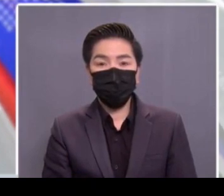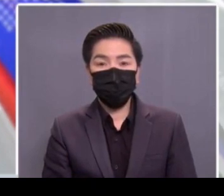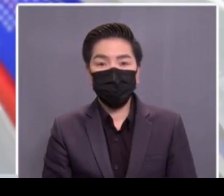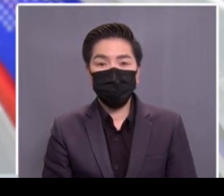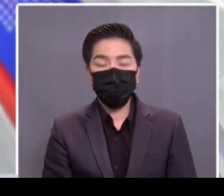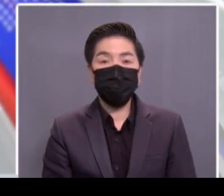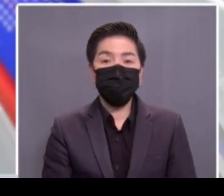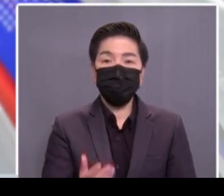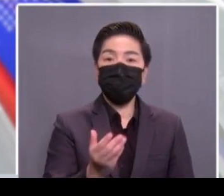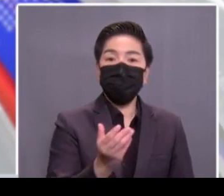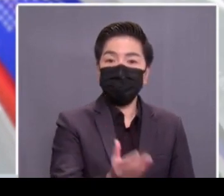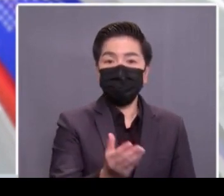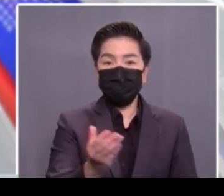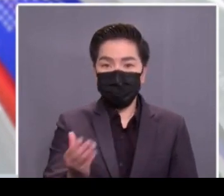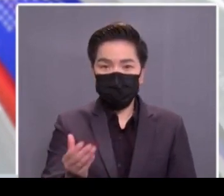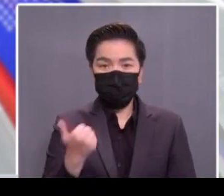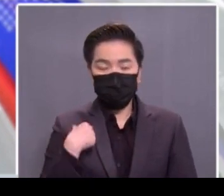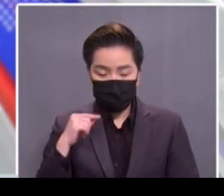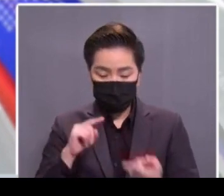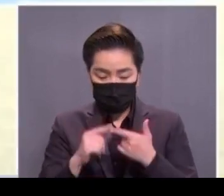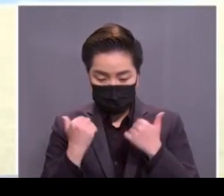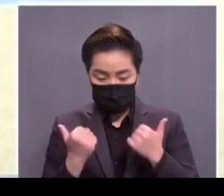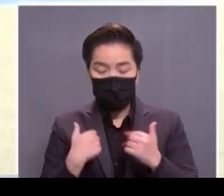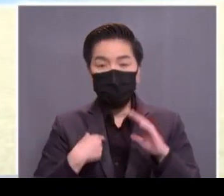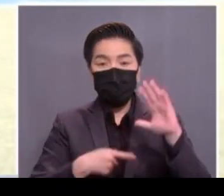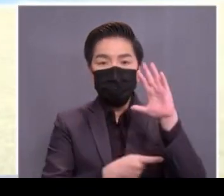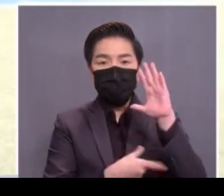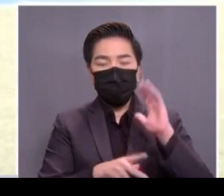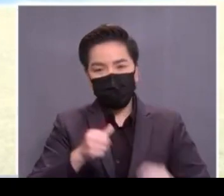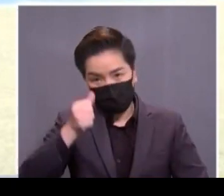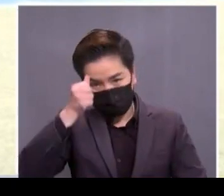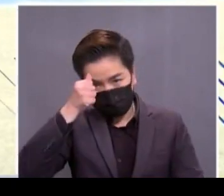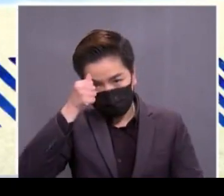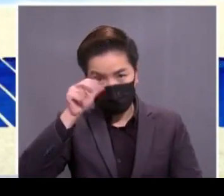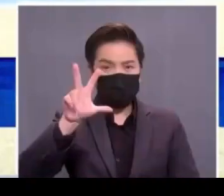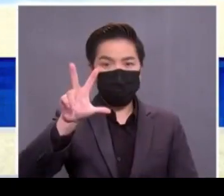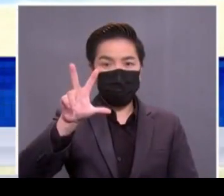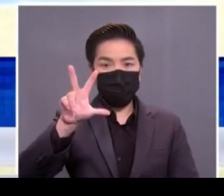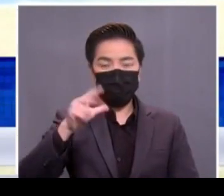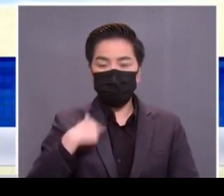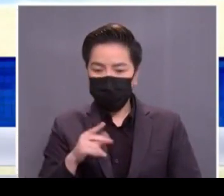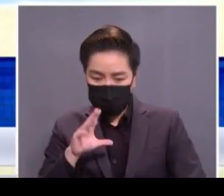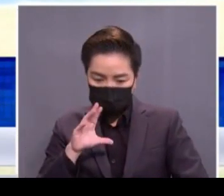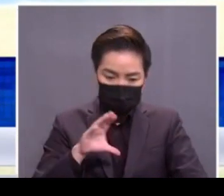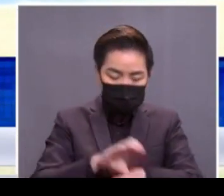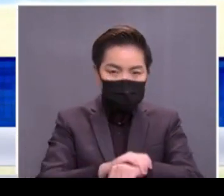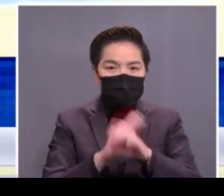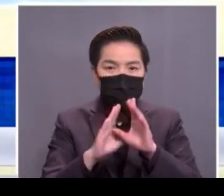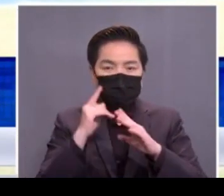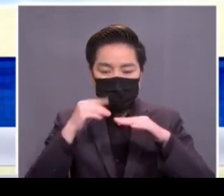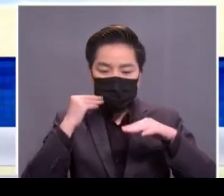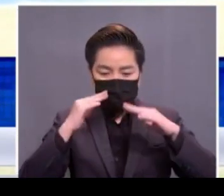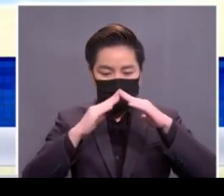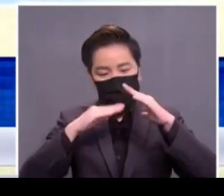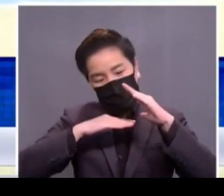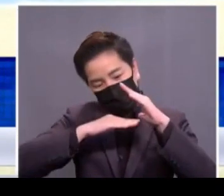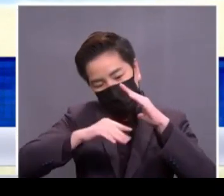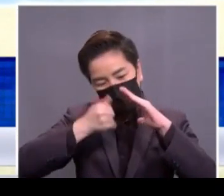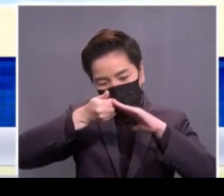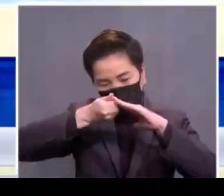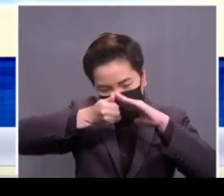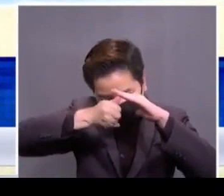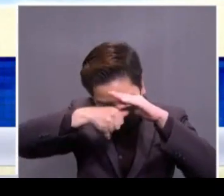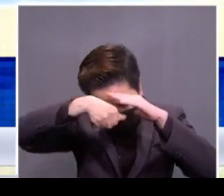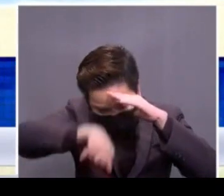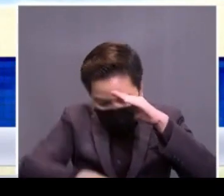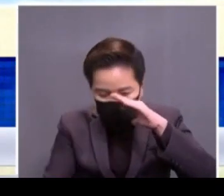คุณชุติมาคุณธีรวัตรคะตำรวจภูเก็ตใช้เวลาแค่เพียง3วันนะคะในการคลี่คลายคดีที่คนร้ายเจาะฝ้าเพดานเข้าไปชิงทอง